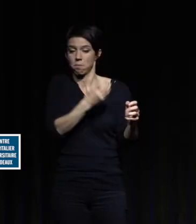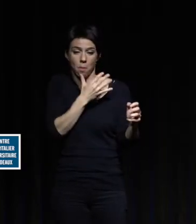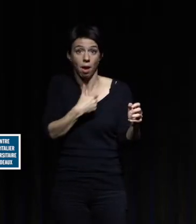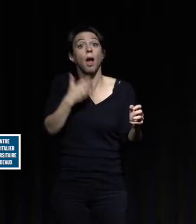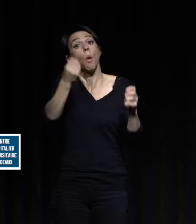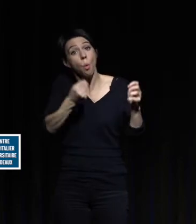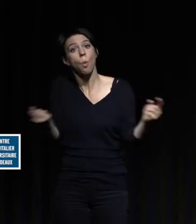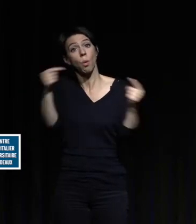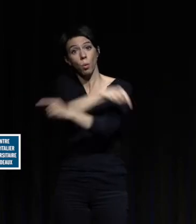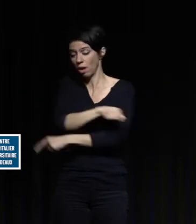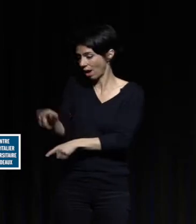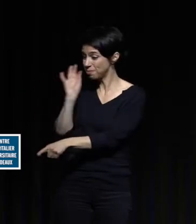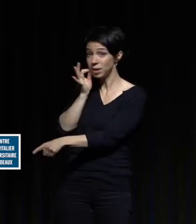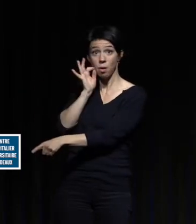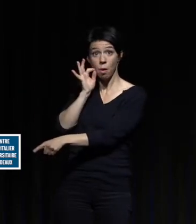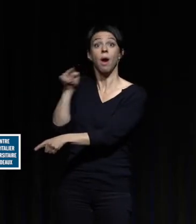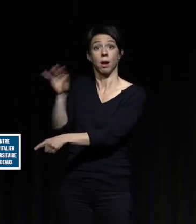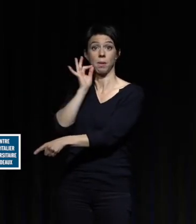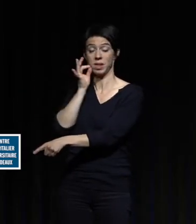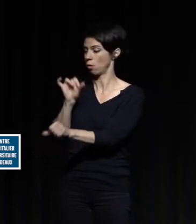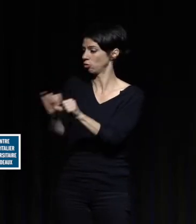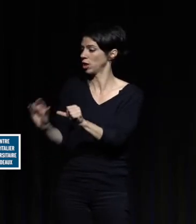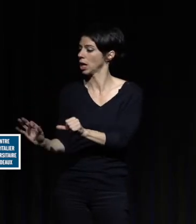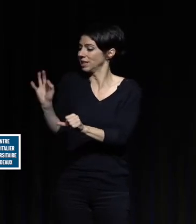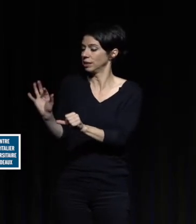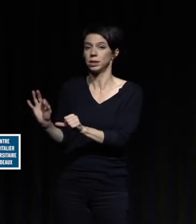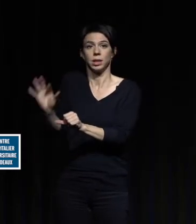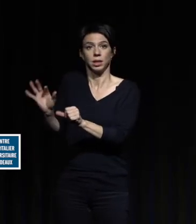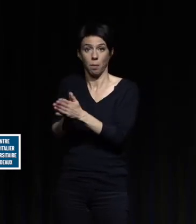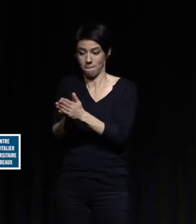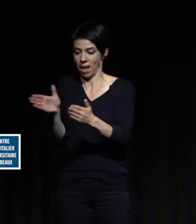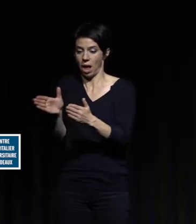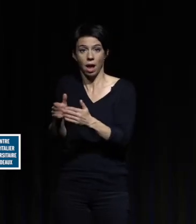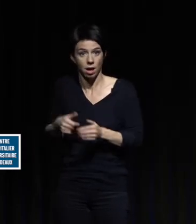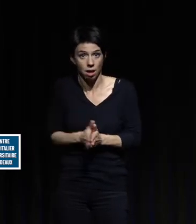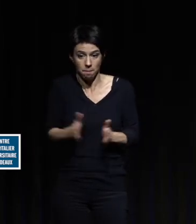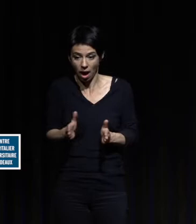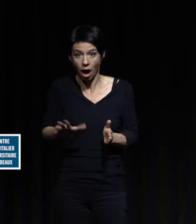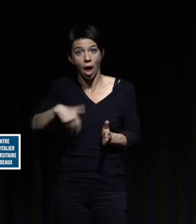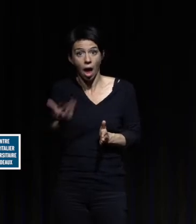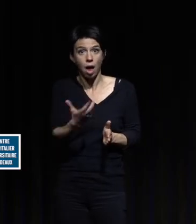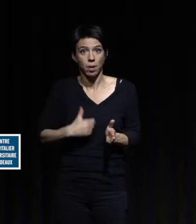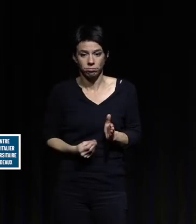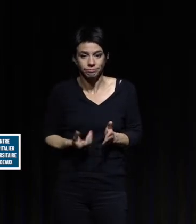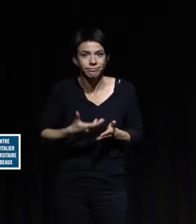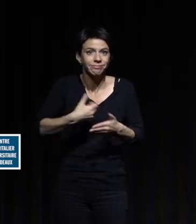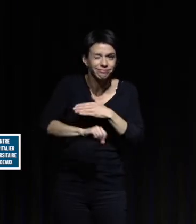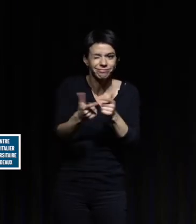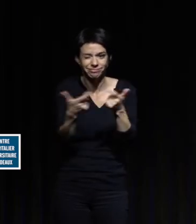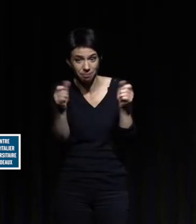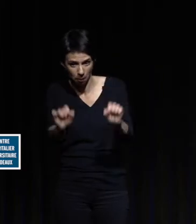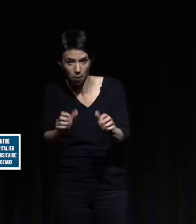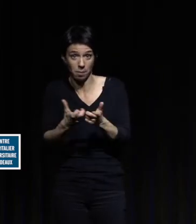pas tout casser, va libérer des adhérences et va faciliter la fertilité. Donc paradoxalement, il n'y a pas de recette à vous donner, c'est-à-dire c'est pas